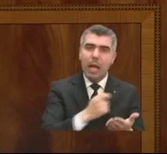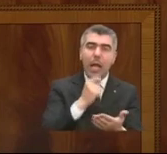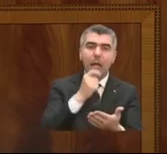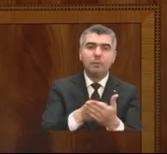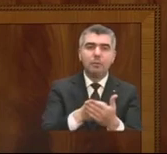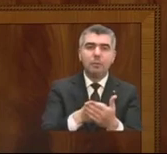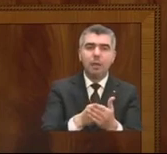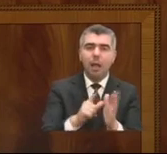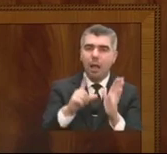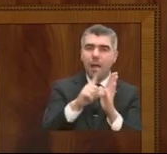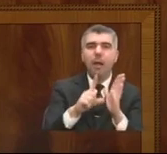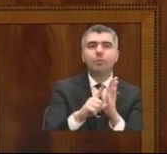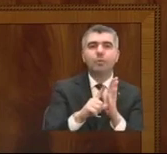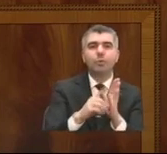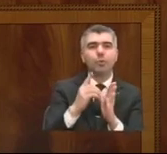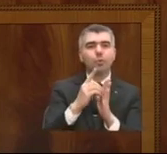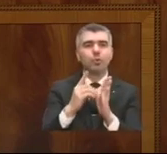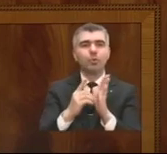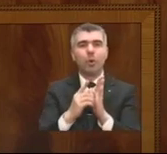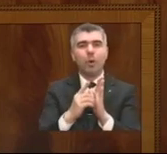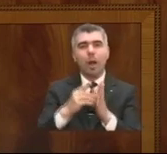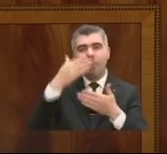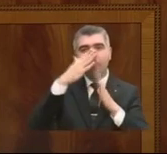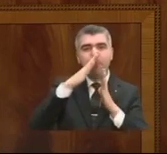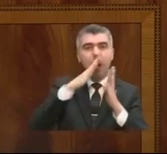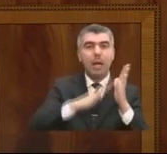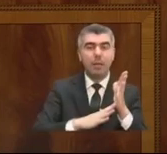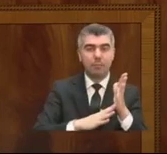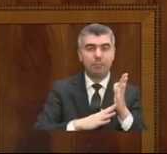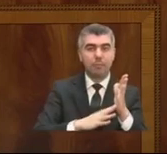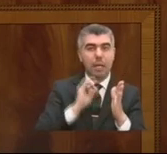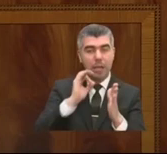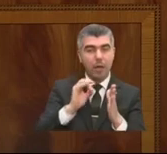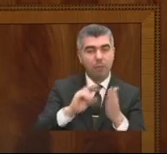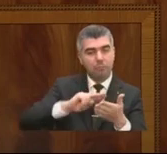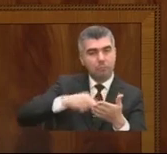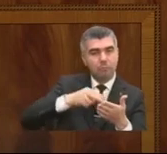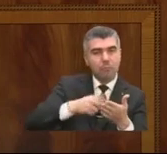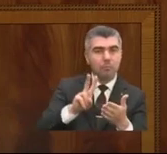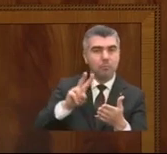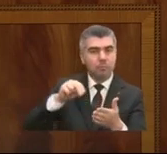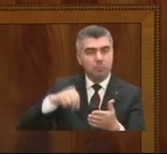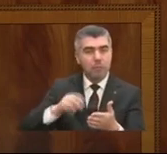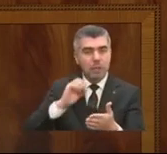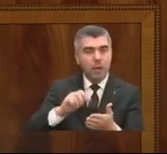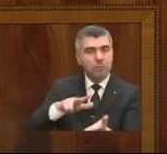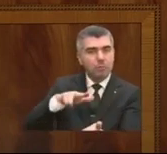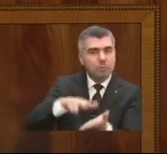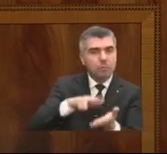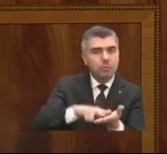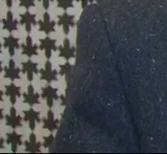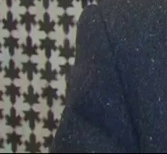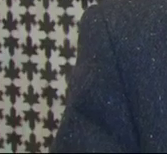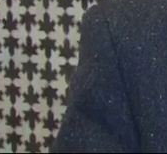المحصنة بدستور المملكة وبالمواقف الدولية والأممية التي صادق عليها